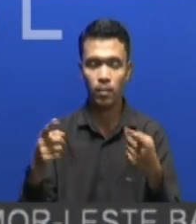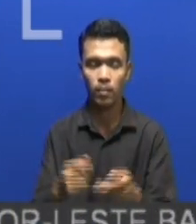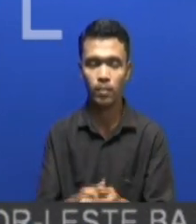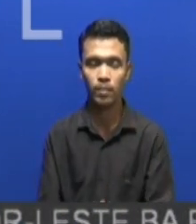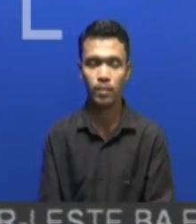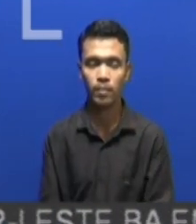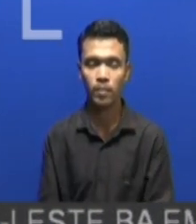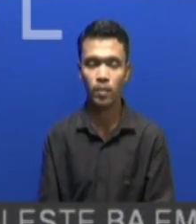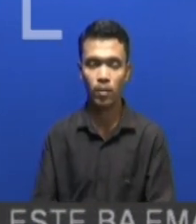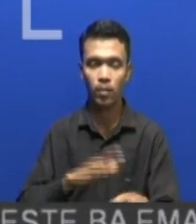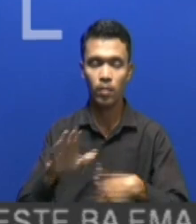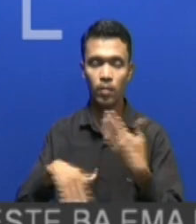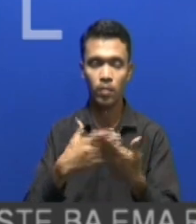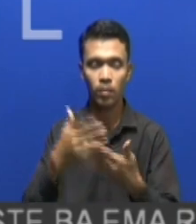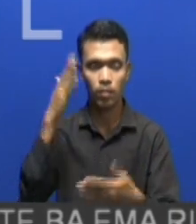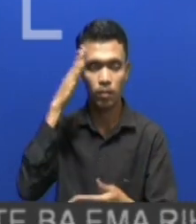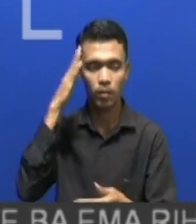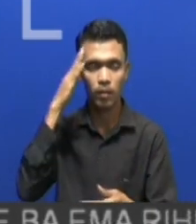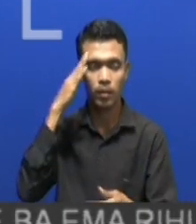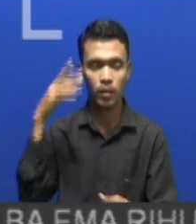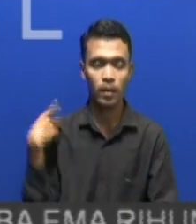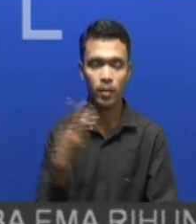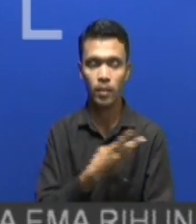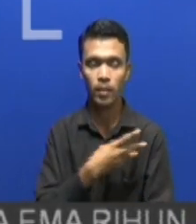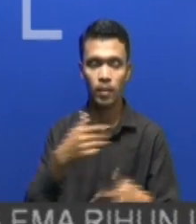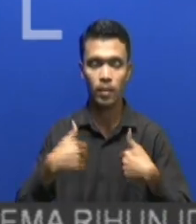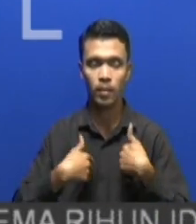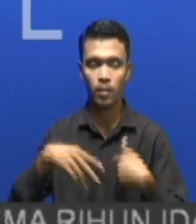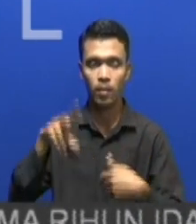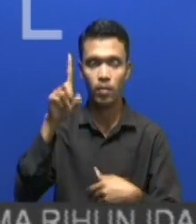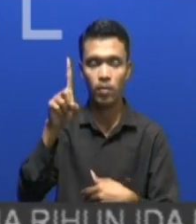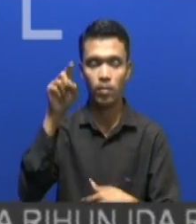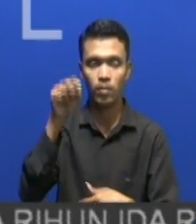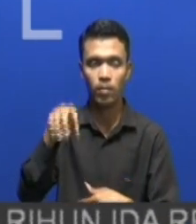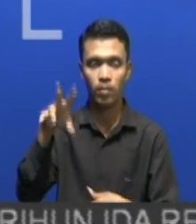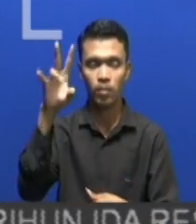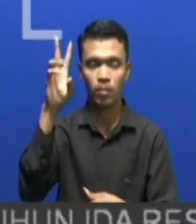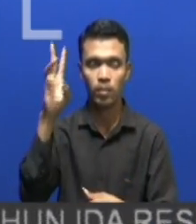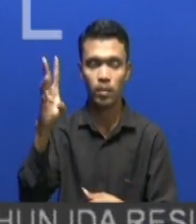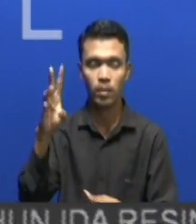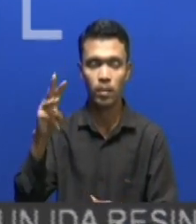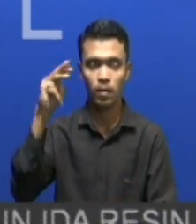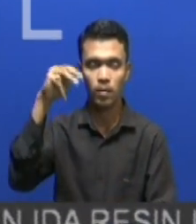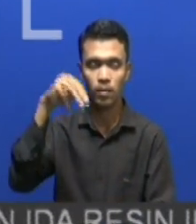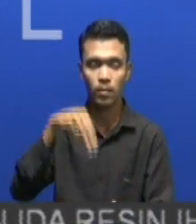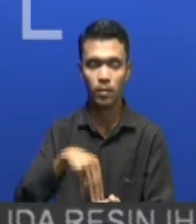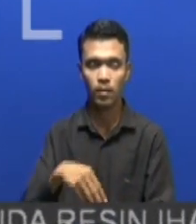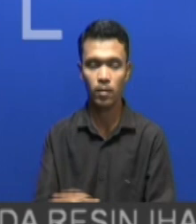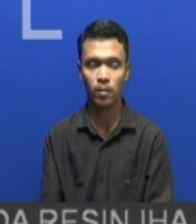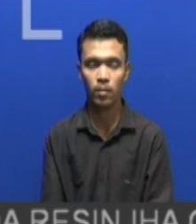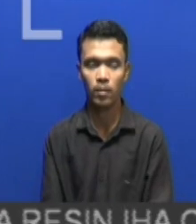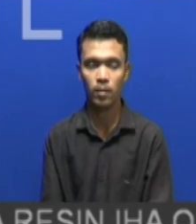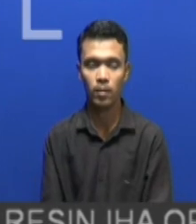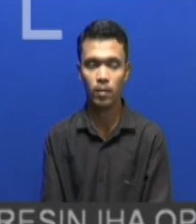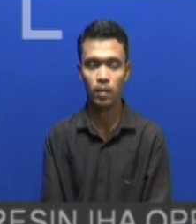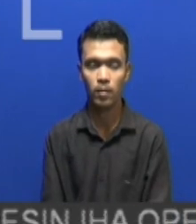Di dalam tadi ini kata bahasa kita yang 1.6 millions pulau sahun ini, mayoritas